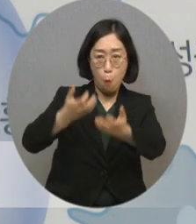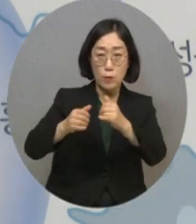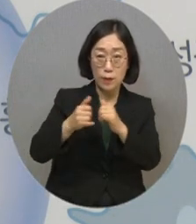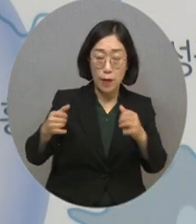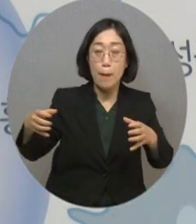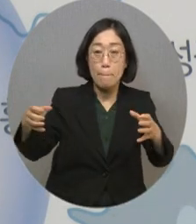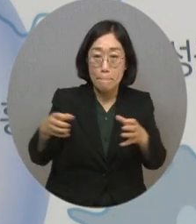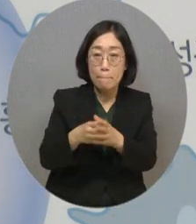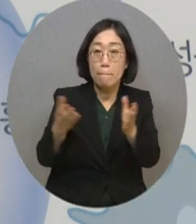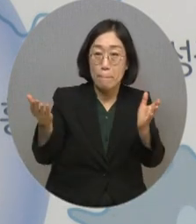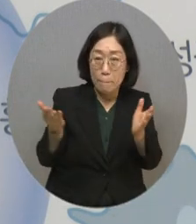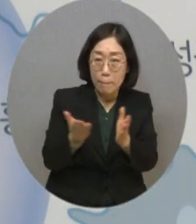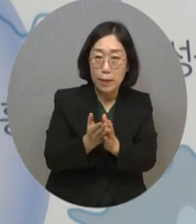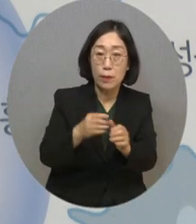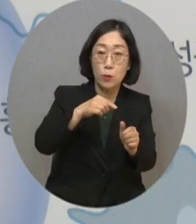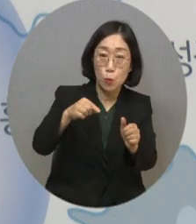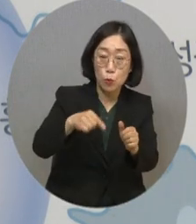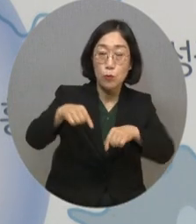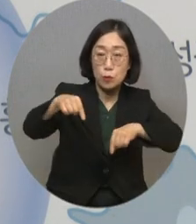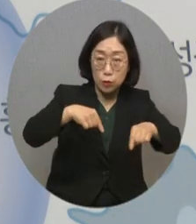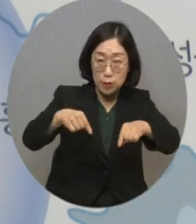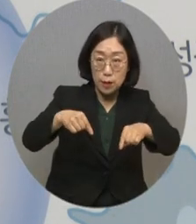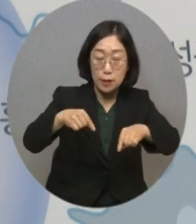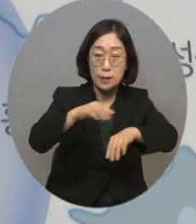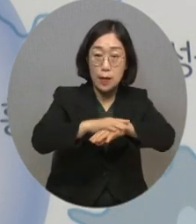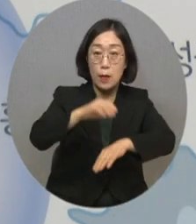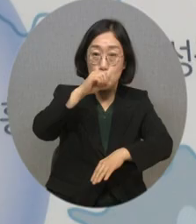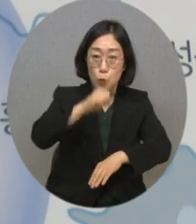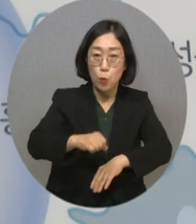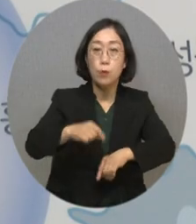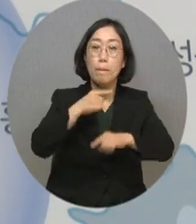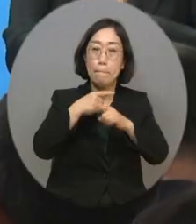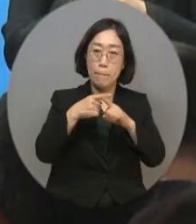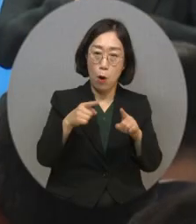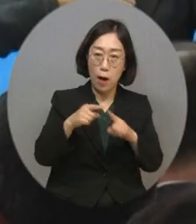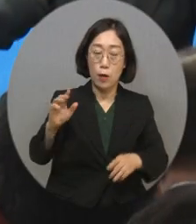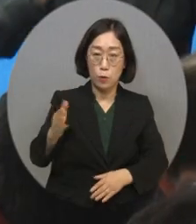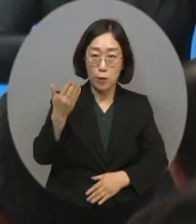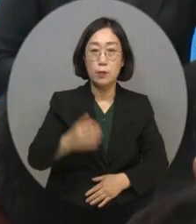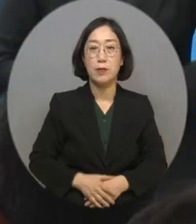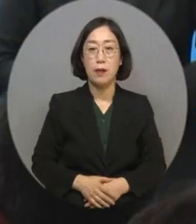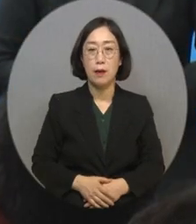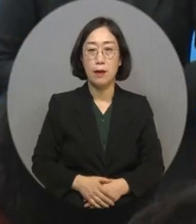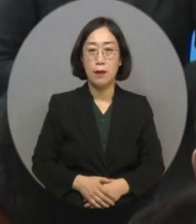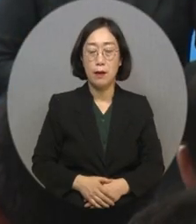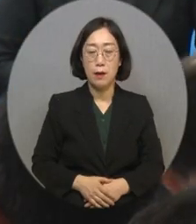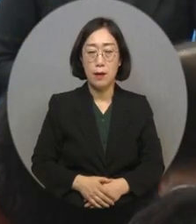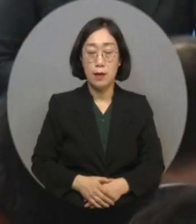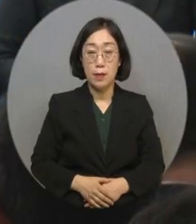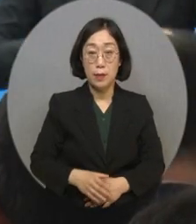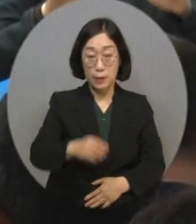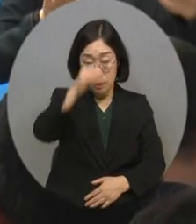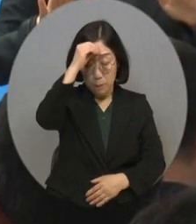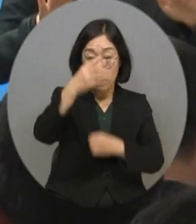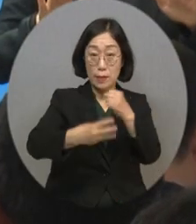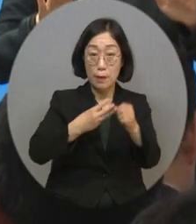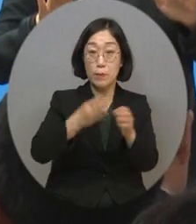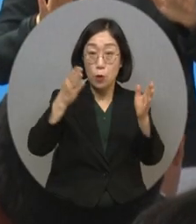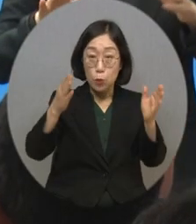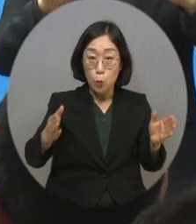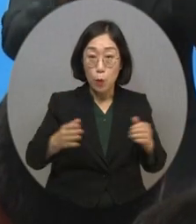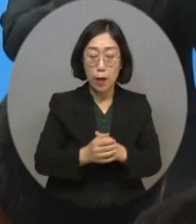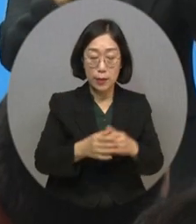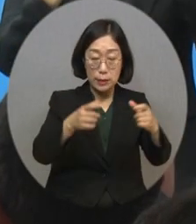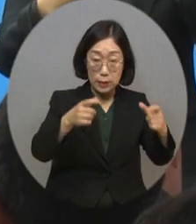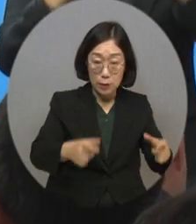통합 정책을 구상했던 점에서 좋은 평가를 받았습니다. 전남도는 시범 운영 기간인 3년 동안